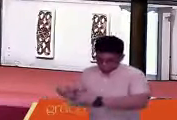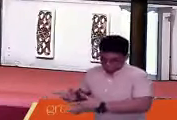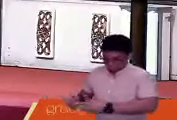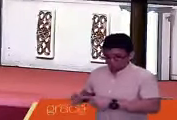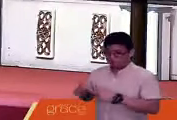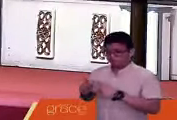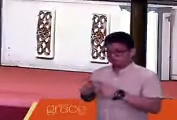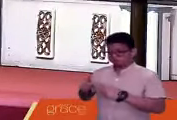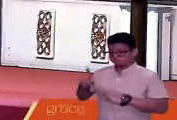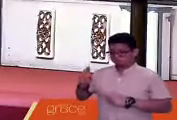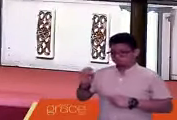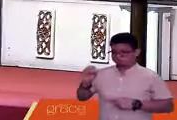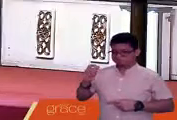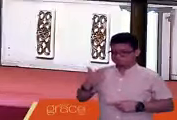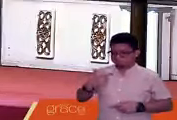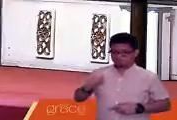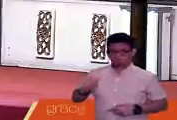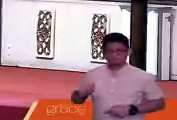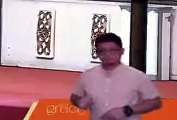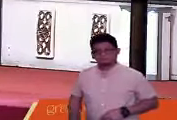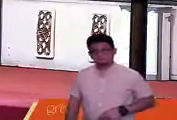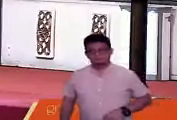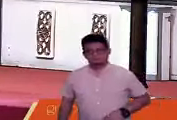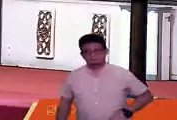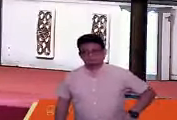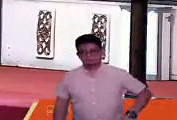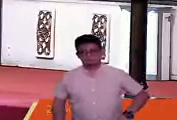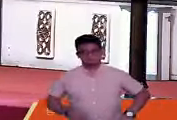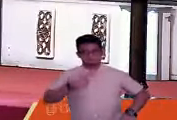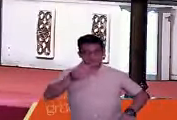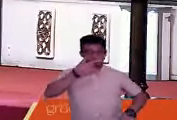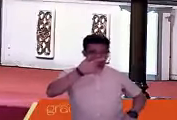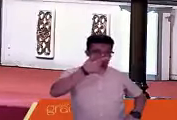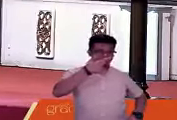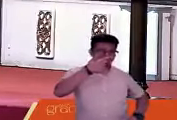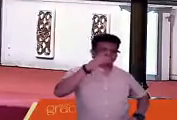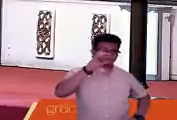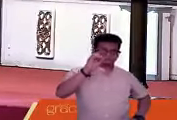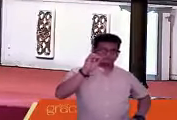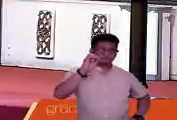rata, mga kaigsunan. Mga Gentiles man ta.